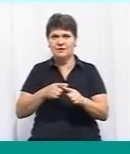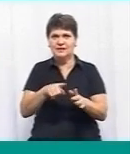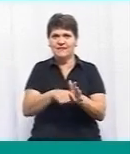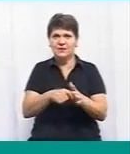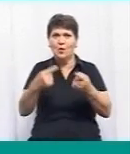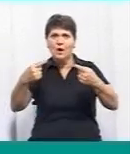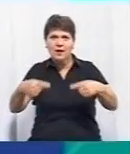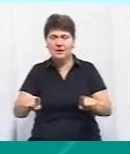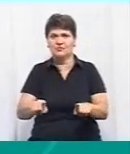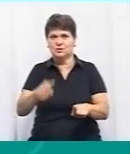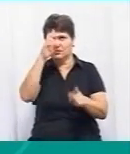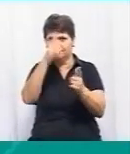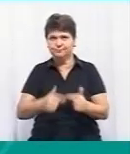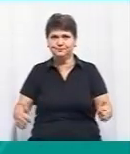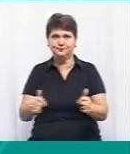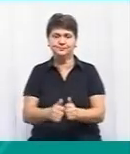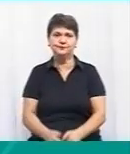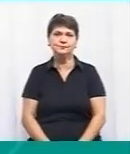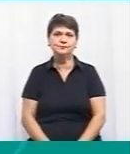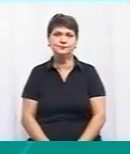з інших місць.